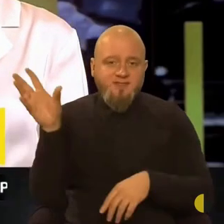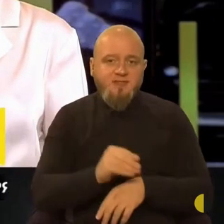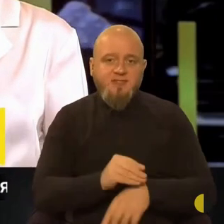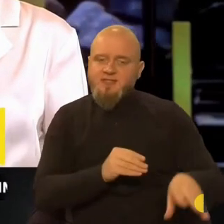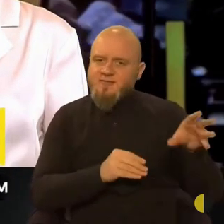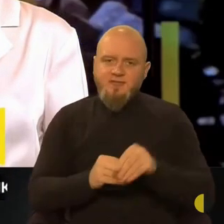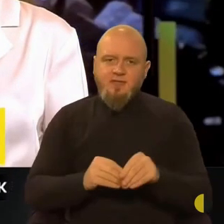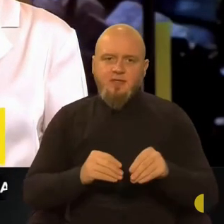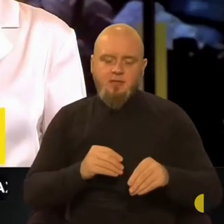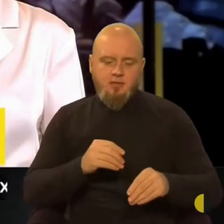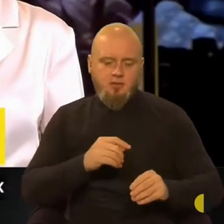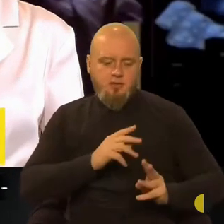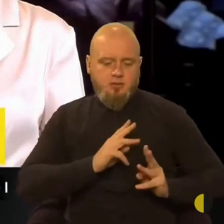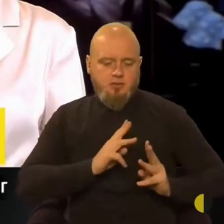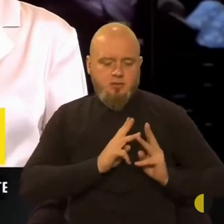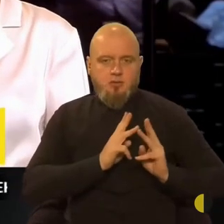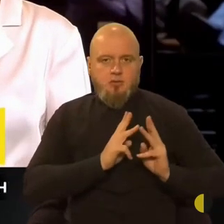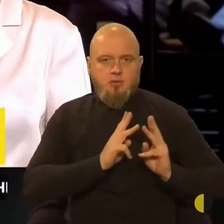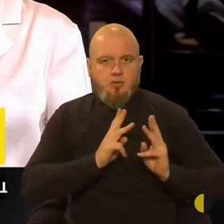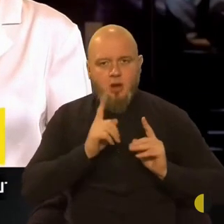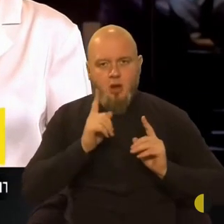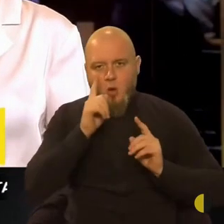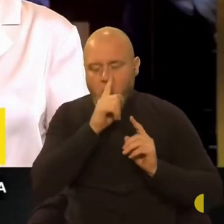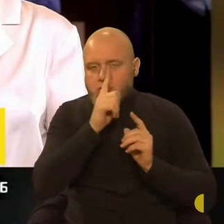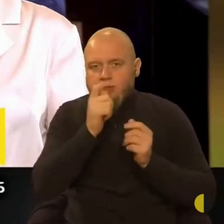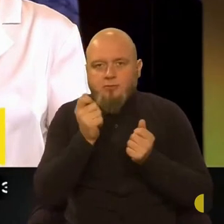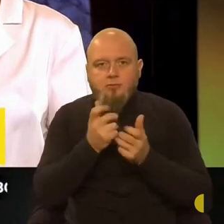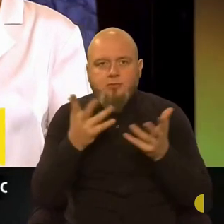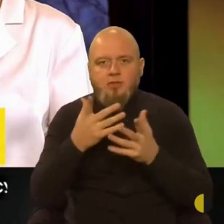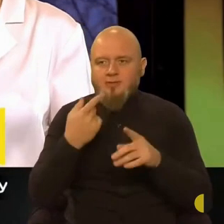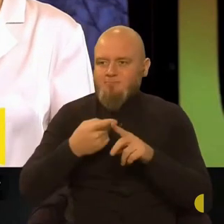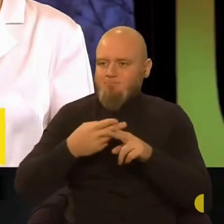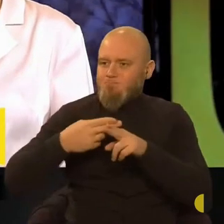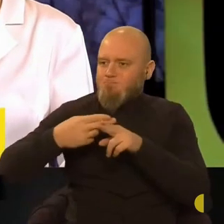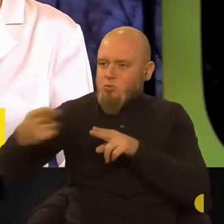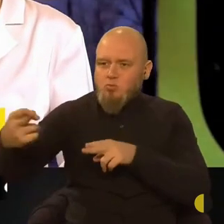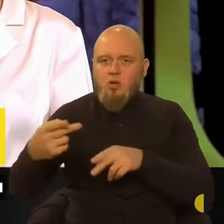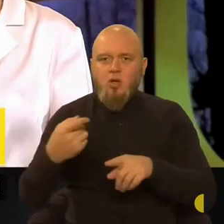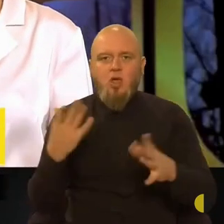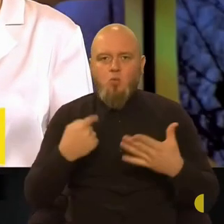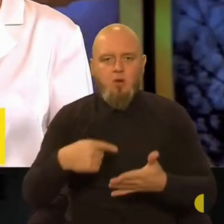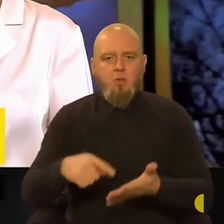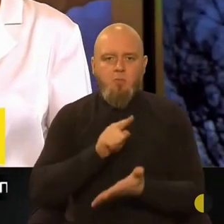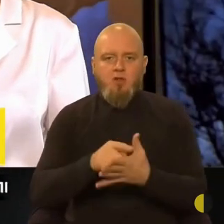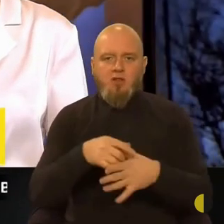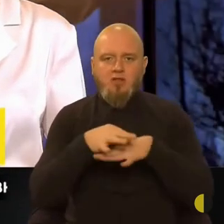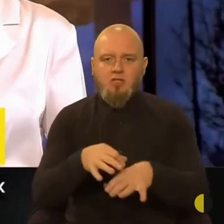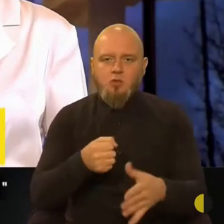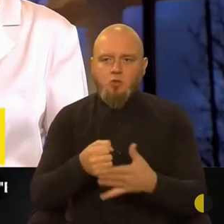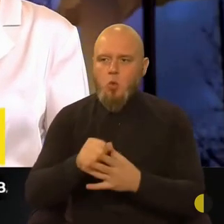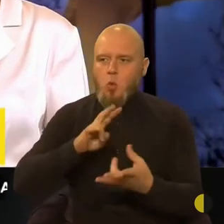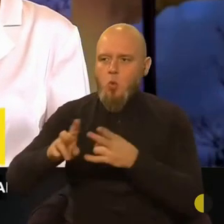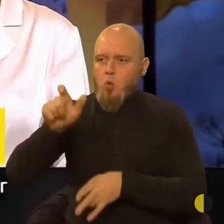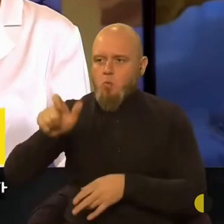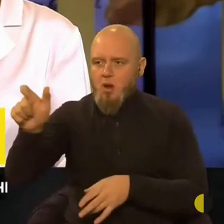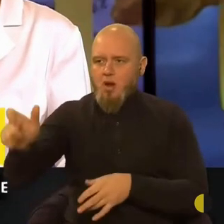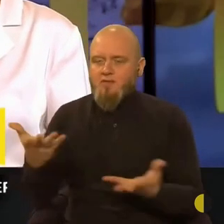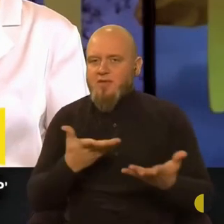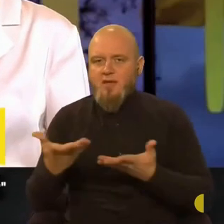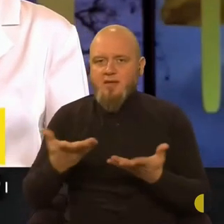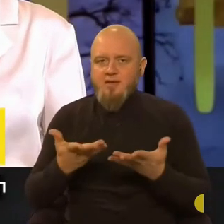всіх палають очі тою помстою, яку ми маємо нести до окупантів,